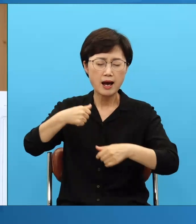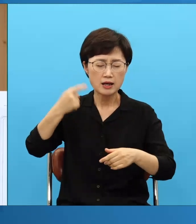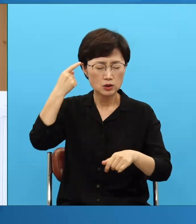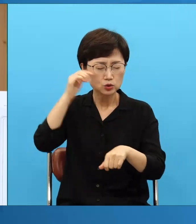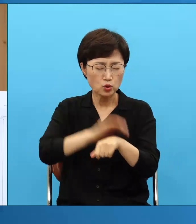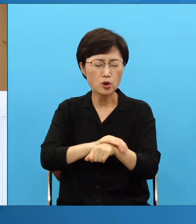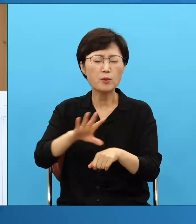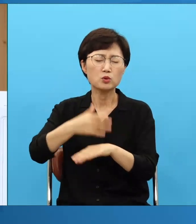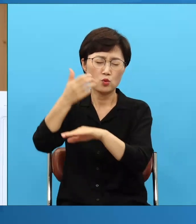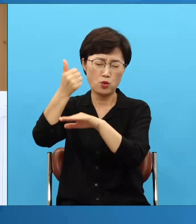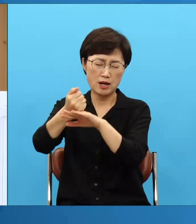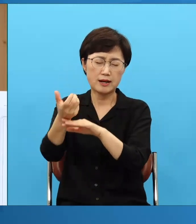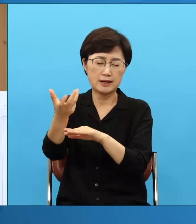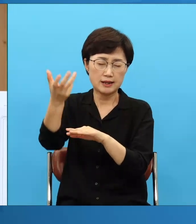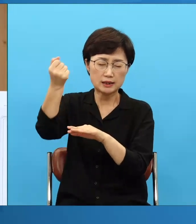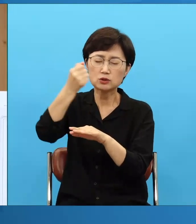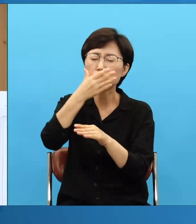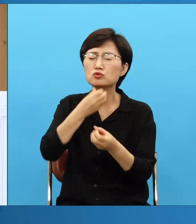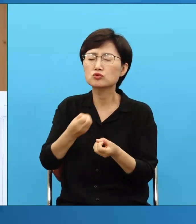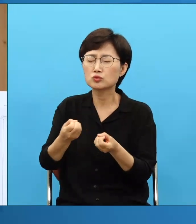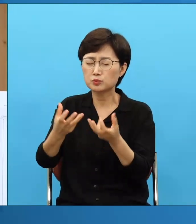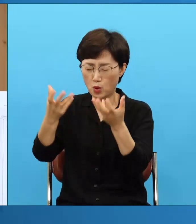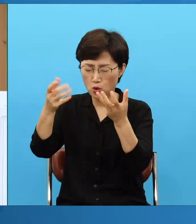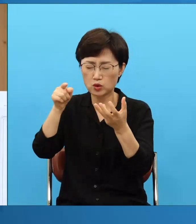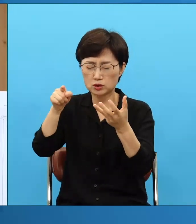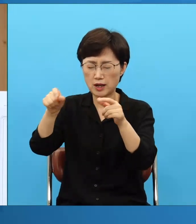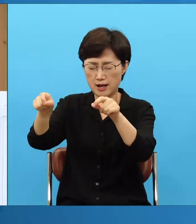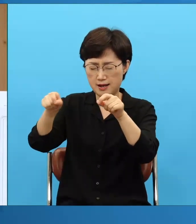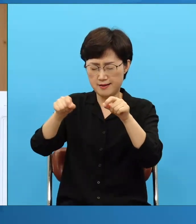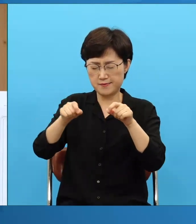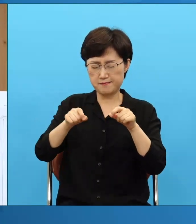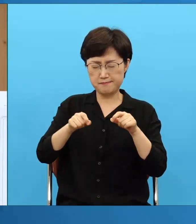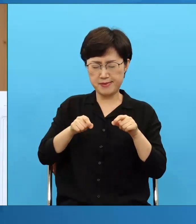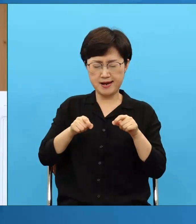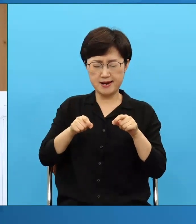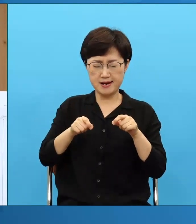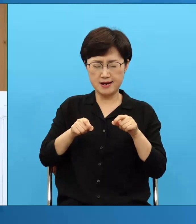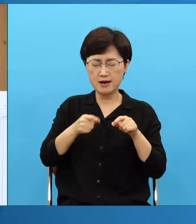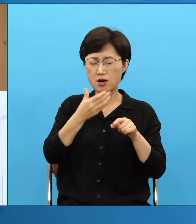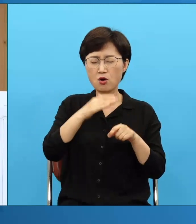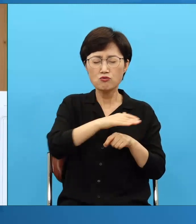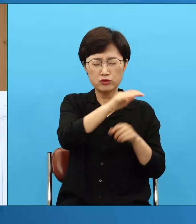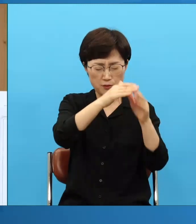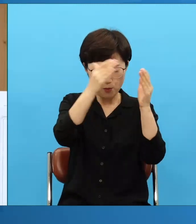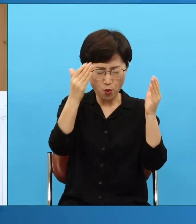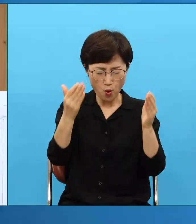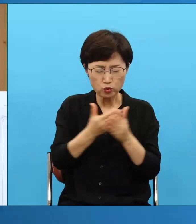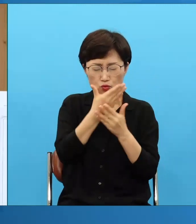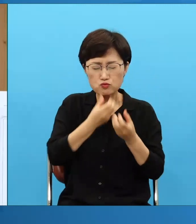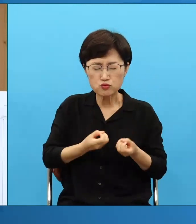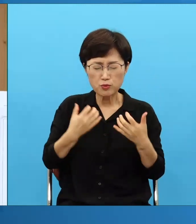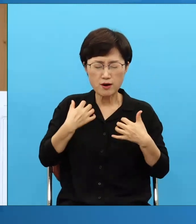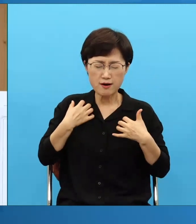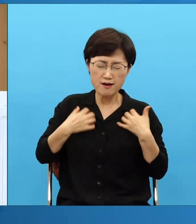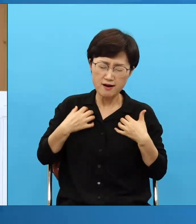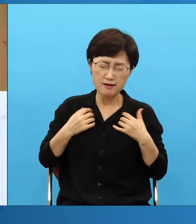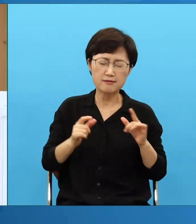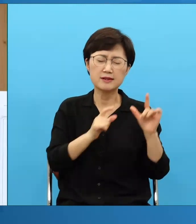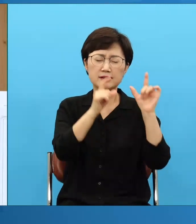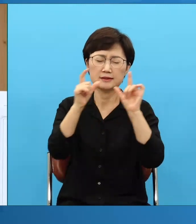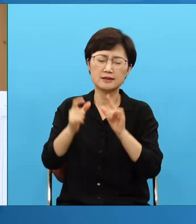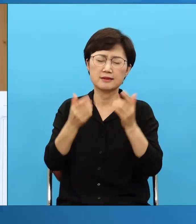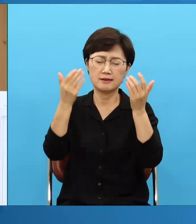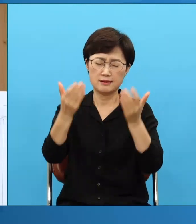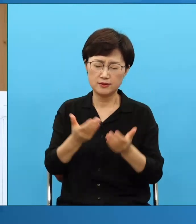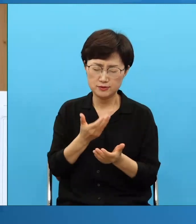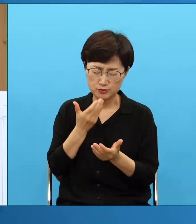율성의 축복과 전무후무한 응답을 다락방 모든 성도님들이 누리게 하여 주시옵소서. Please allow the members of Tarapang to enjoy the blessings of uniqueness